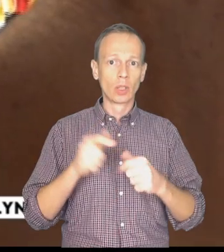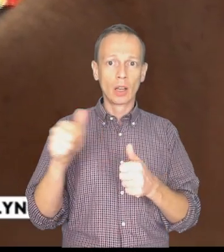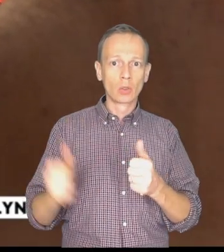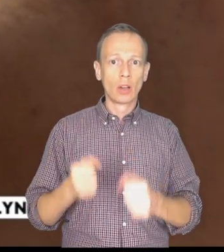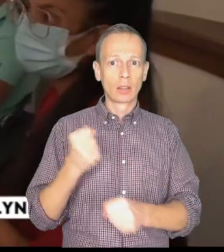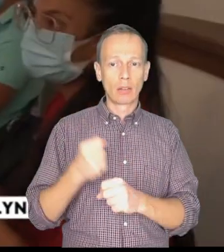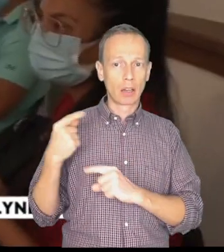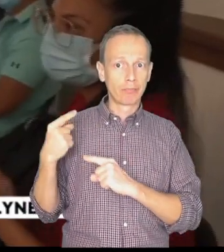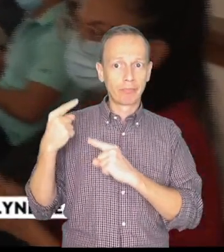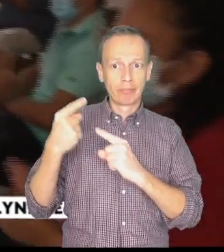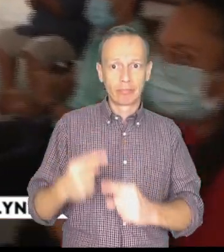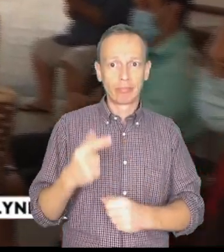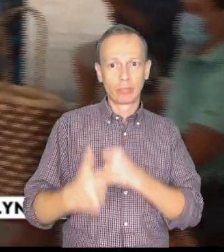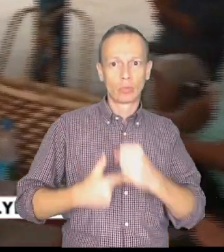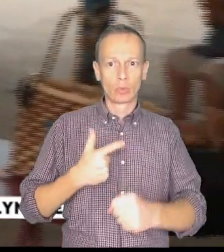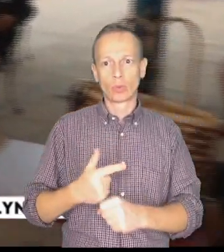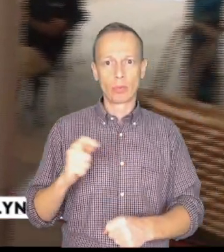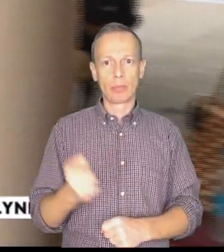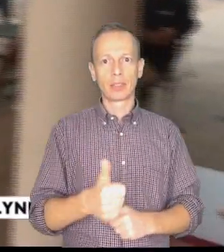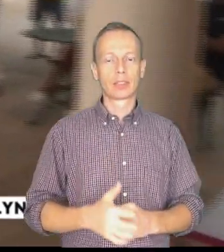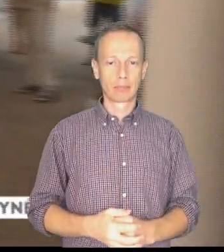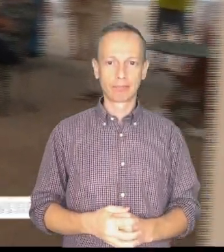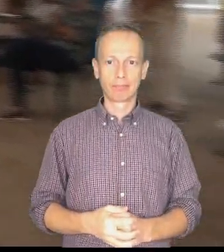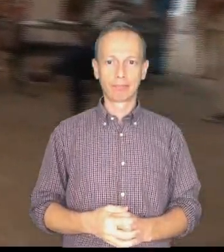lesquels il a travaillé durant presque deux ans.